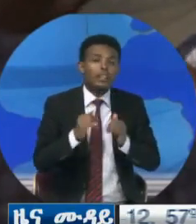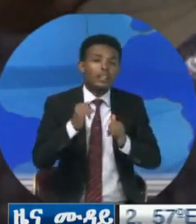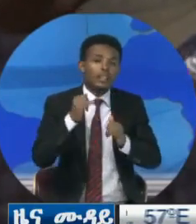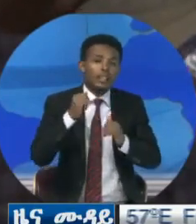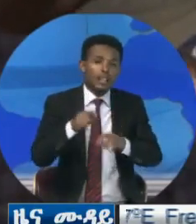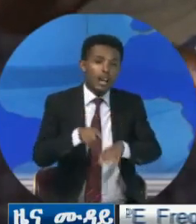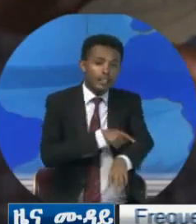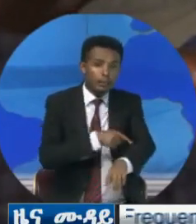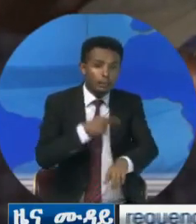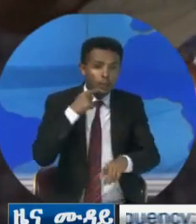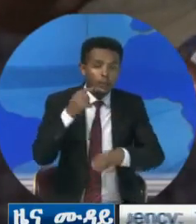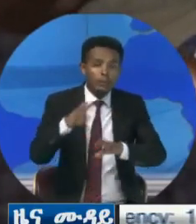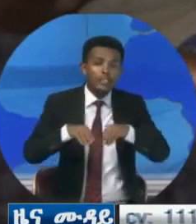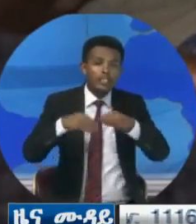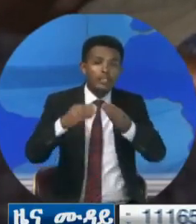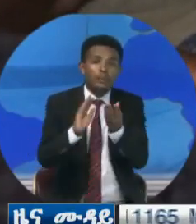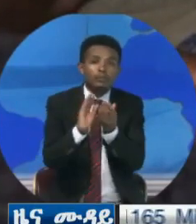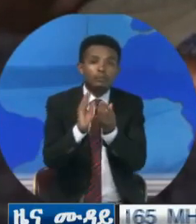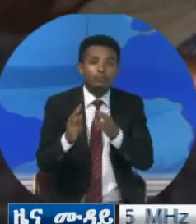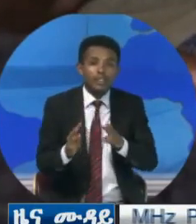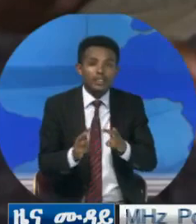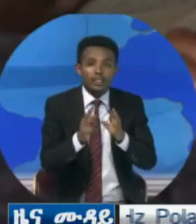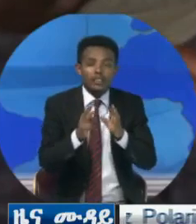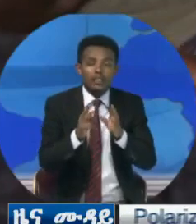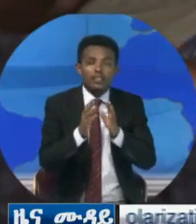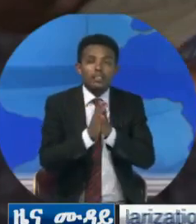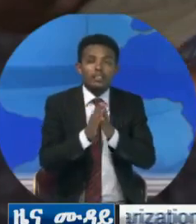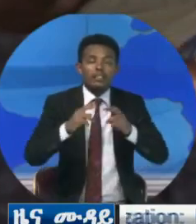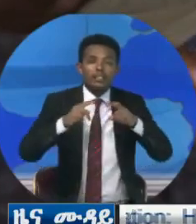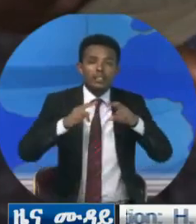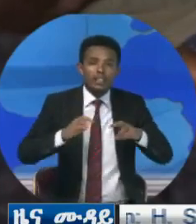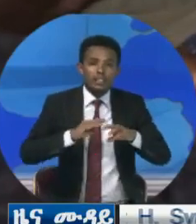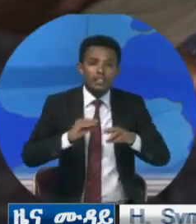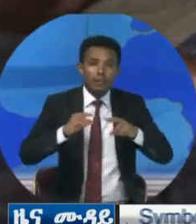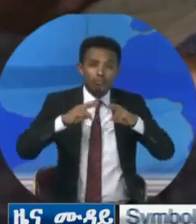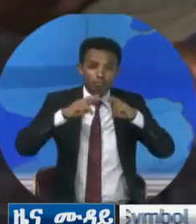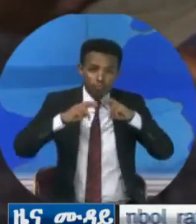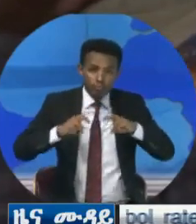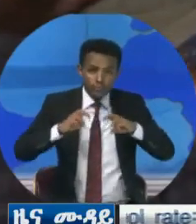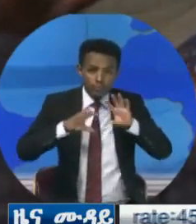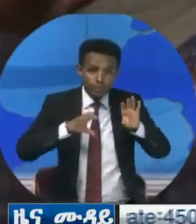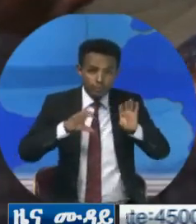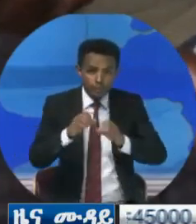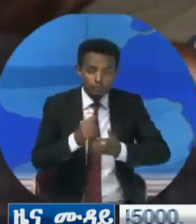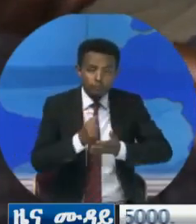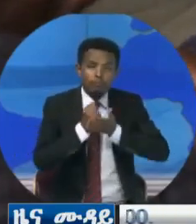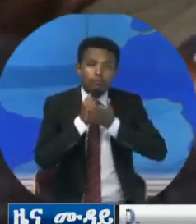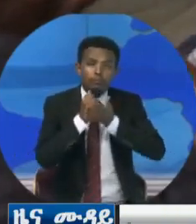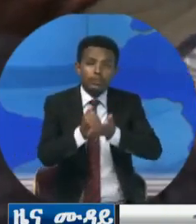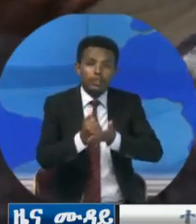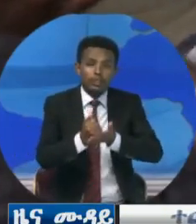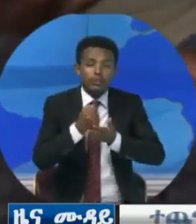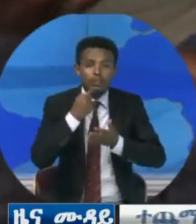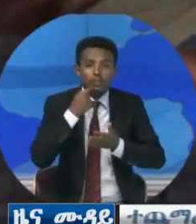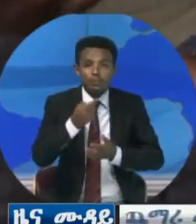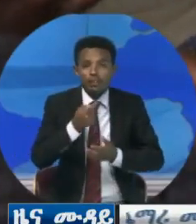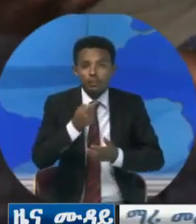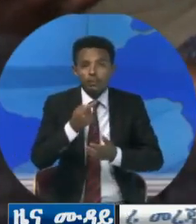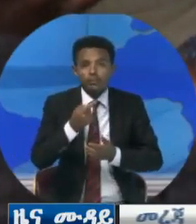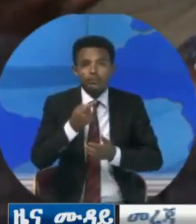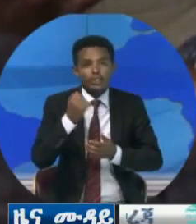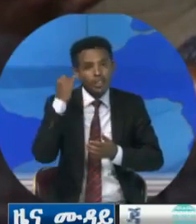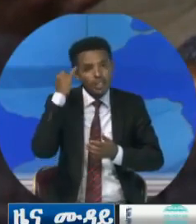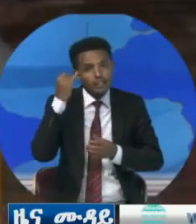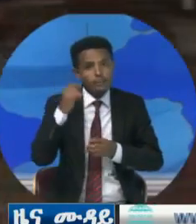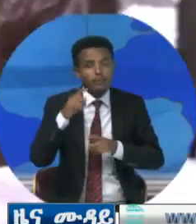ብሎ የሚሰጥበት መንገድ ጥናትና ምርምር እንዲታደርጉ እንዲታግዟቸው የሚለውን እንደ